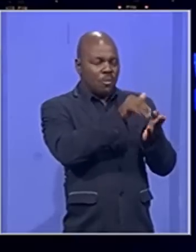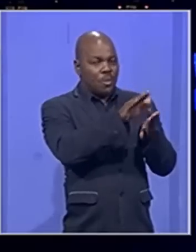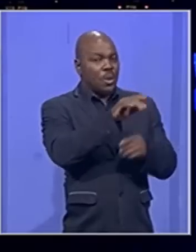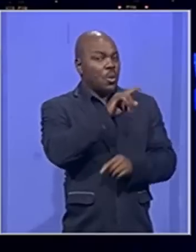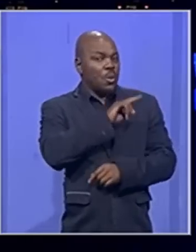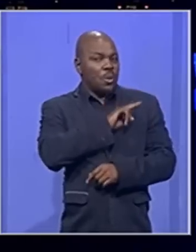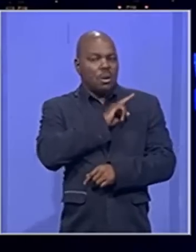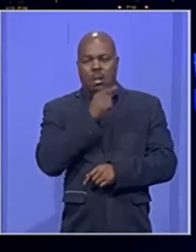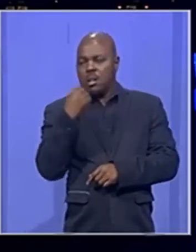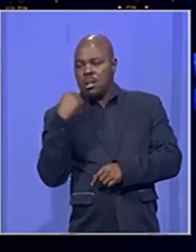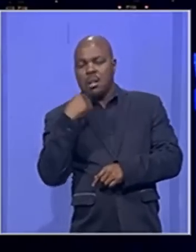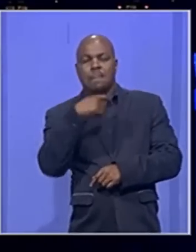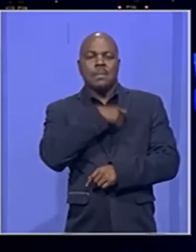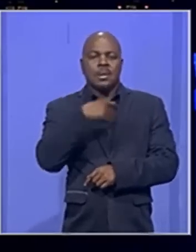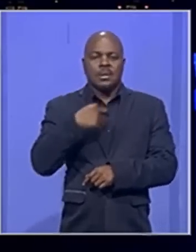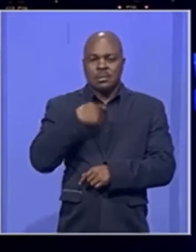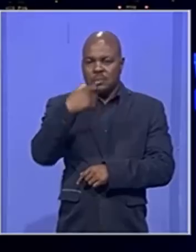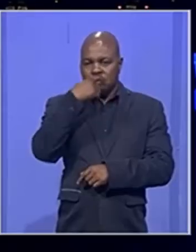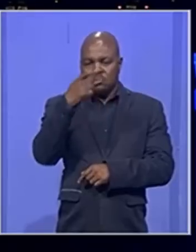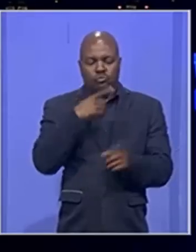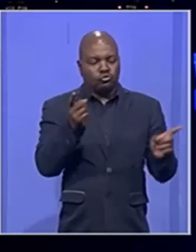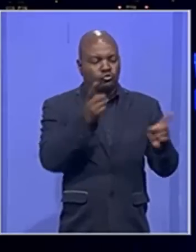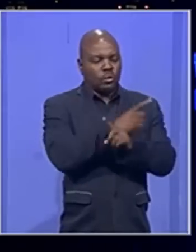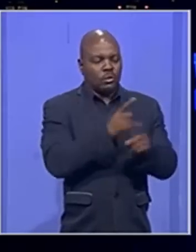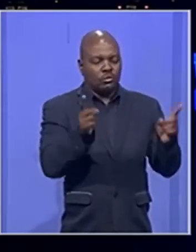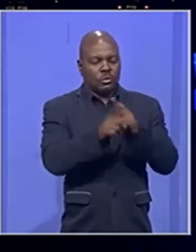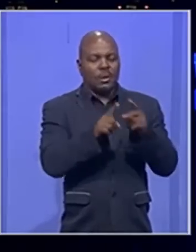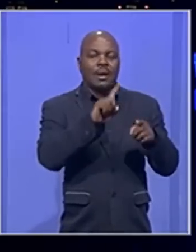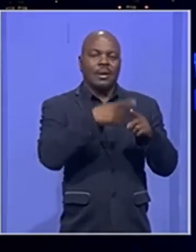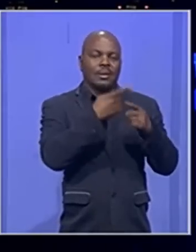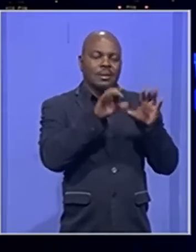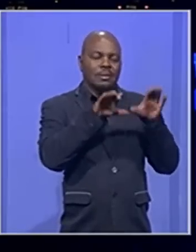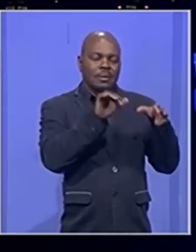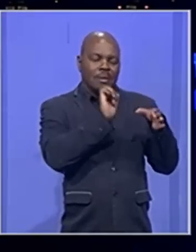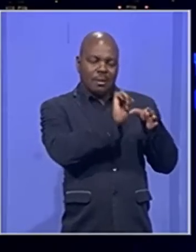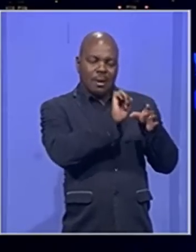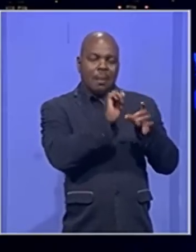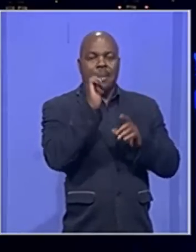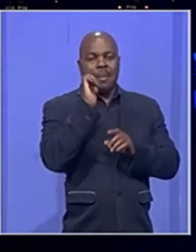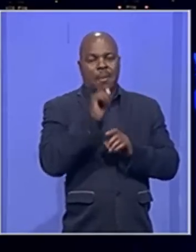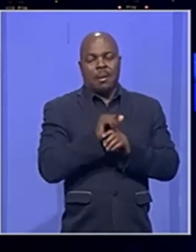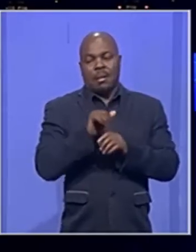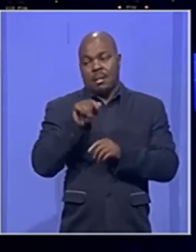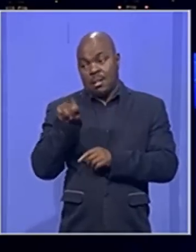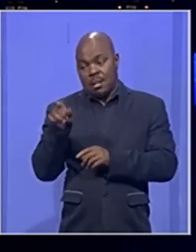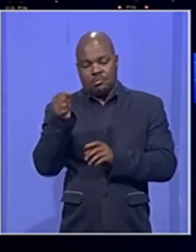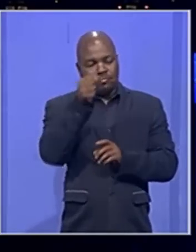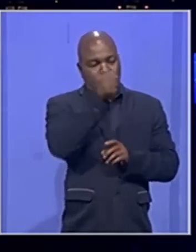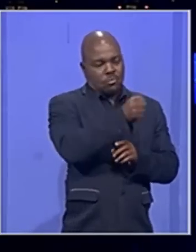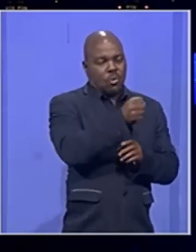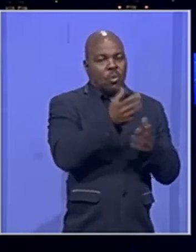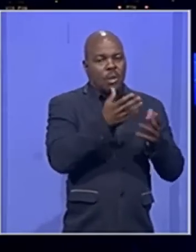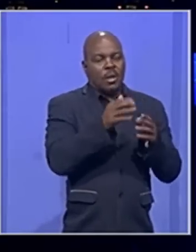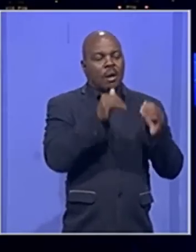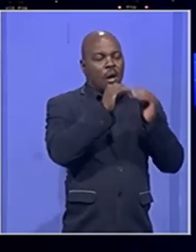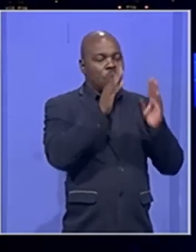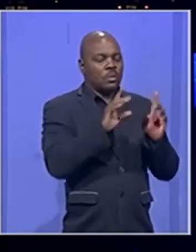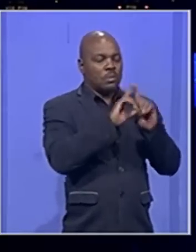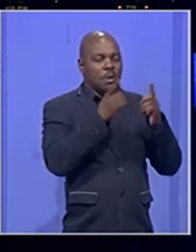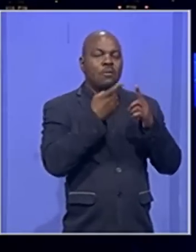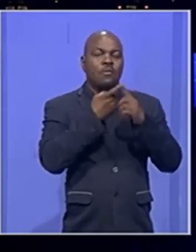mora diphetho tse entsweng ke mopresidente Cyril Ramaphosa kabineteng ya naha maobane mo Milane a ileng a thongwa e le letona la bodulo ho tloha ho